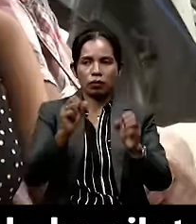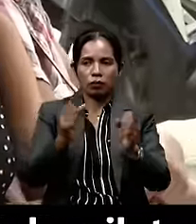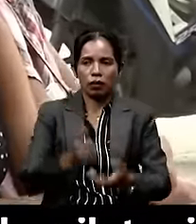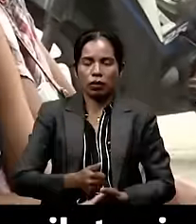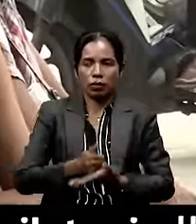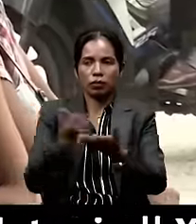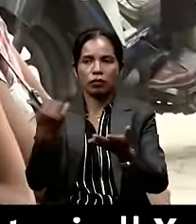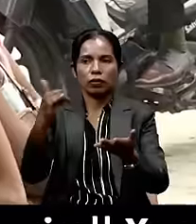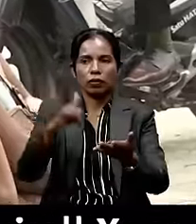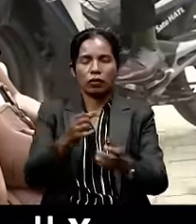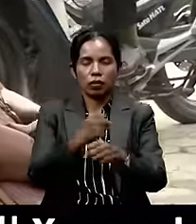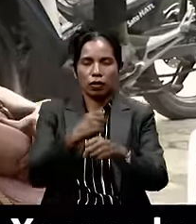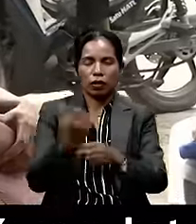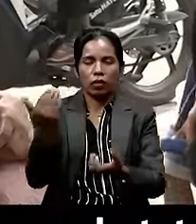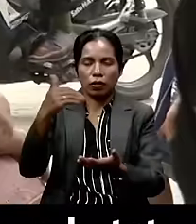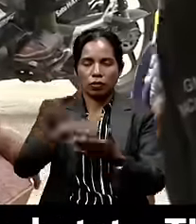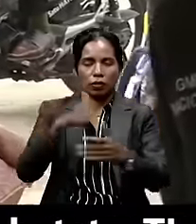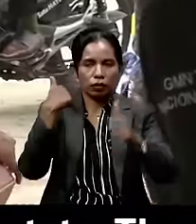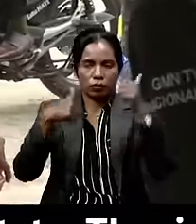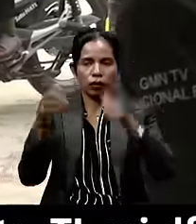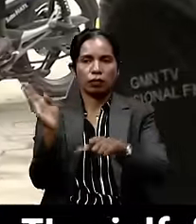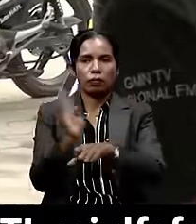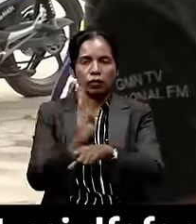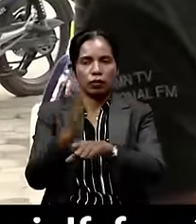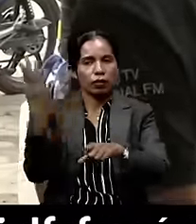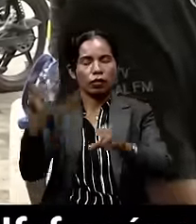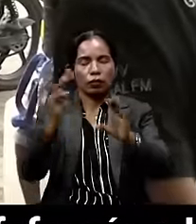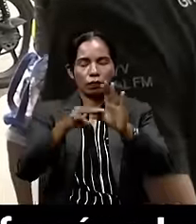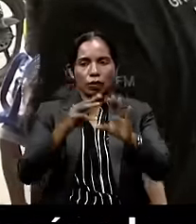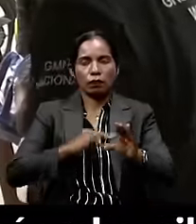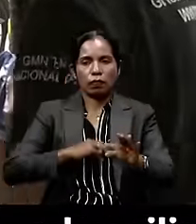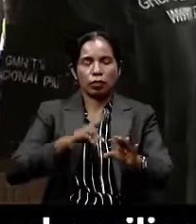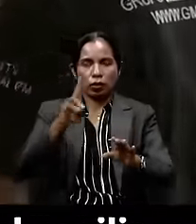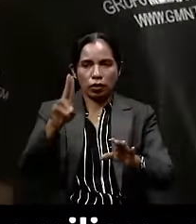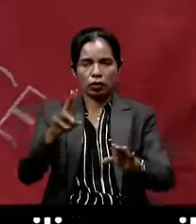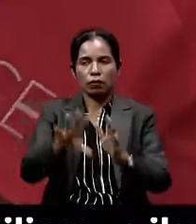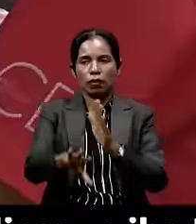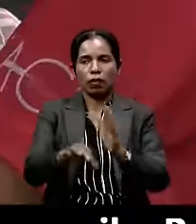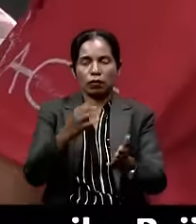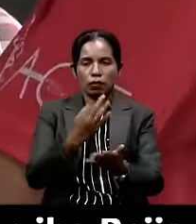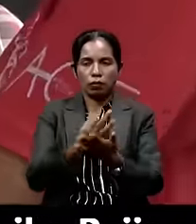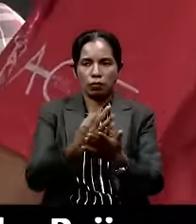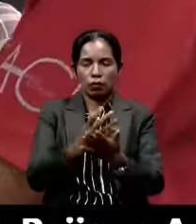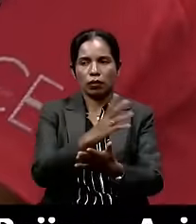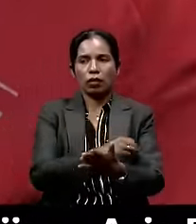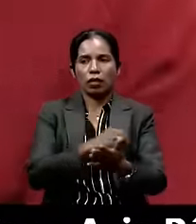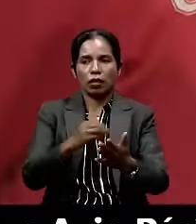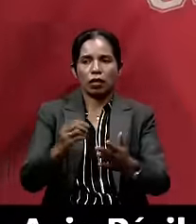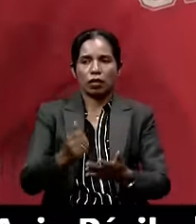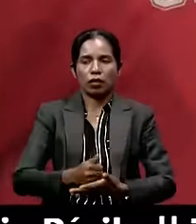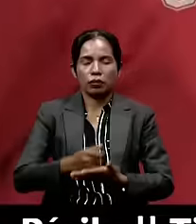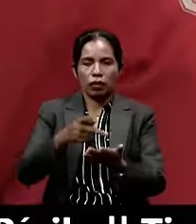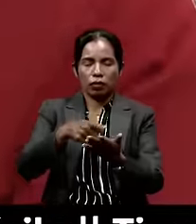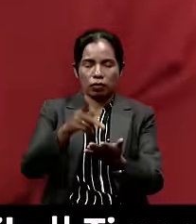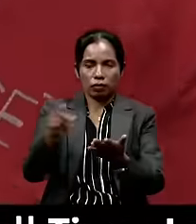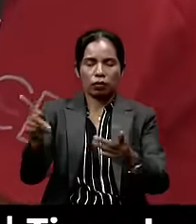facilita Sira halau fali Sira ni atividade de negócio e mercado manleuana nune bel reta rendimento hodibele halau